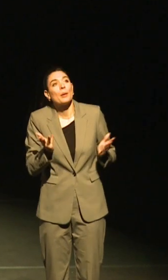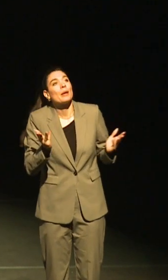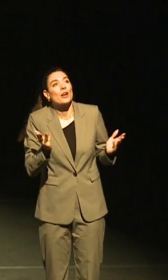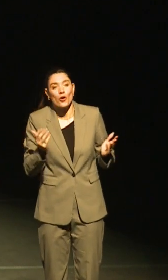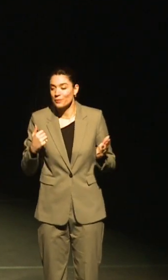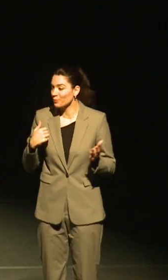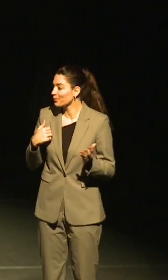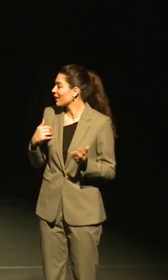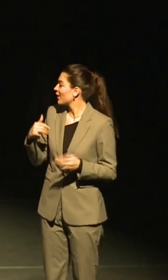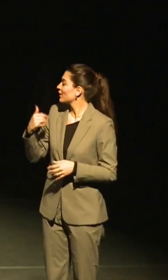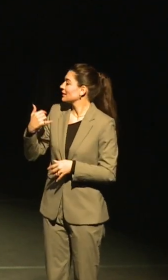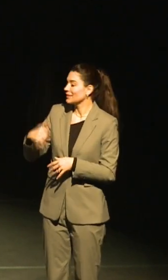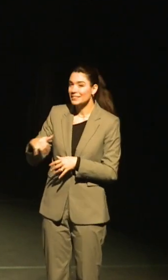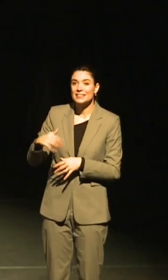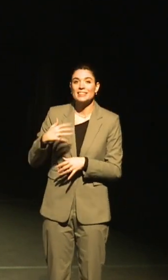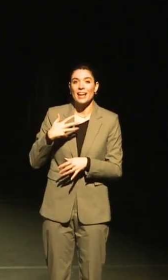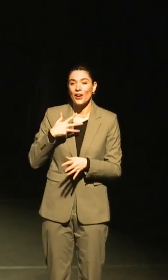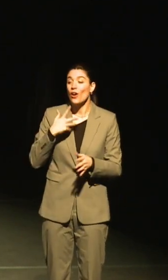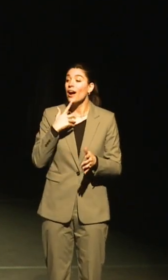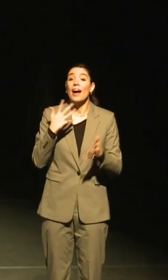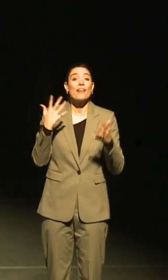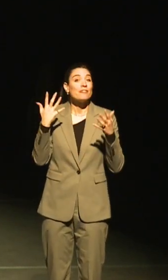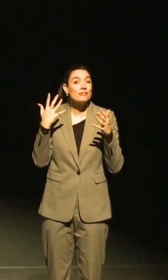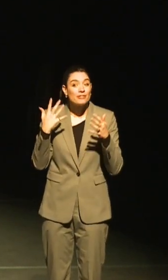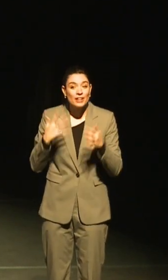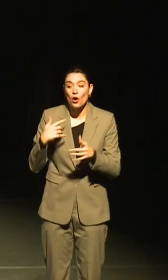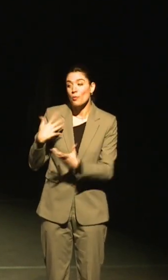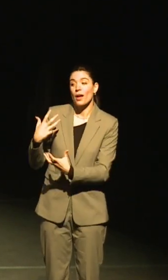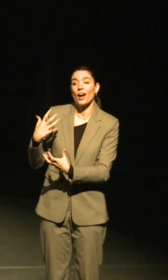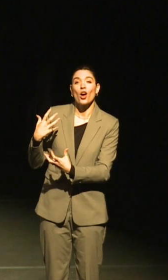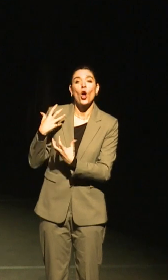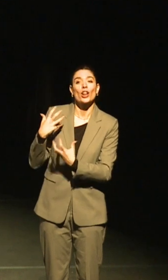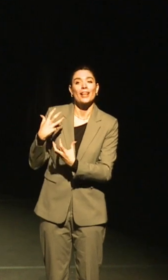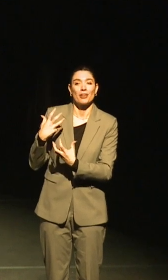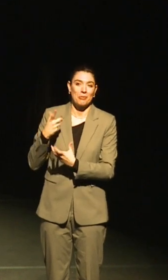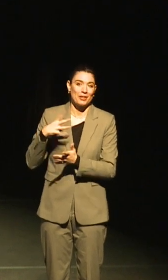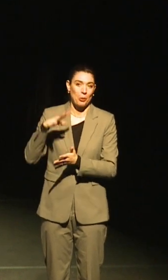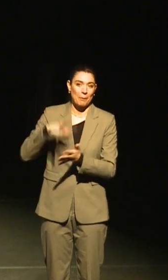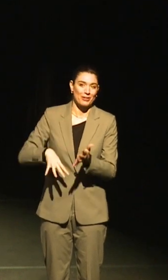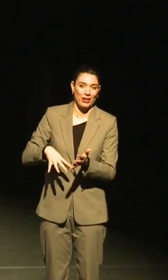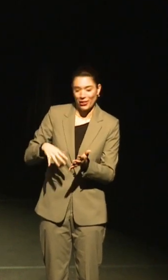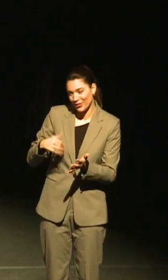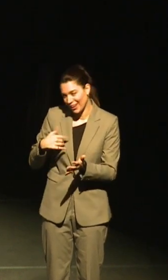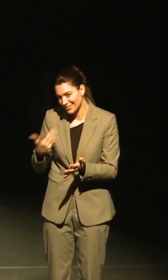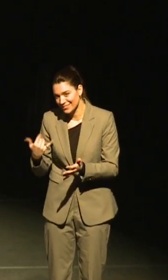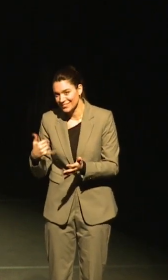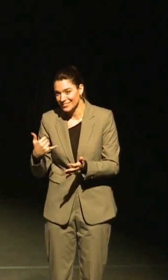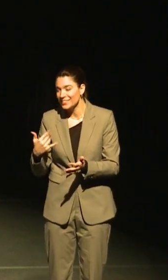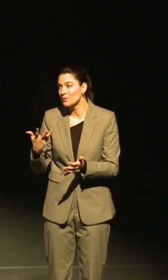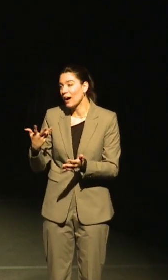mettiamo quando quando si è concluso si è concluso il corteggiamento sulla gamba di Catalogna vero